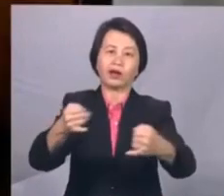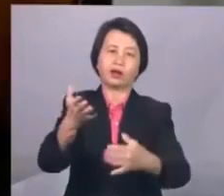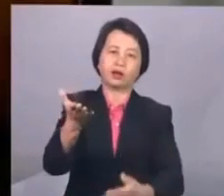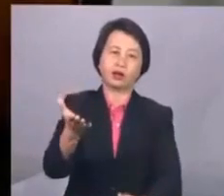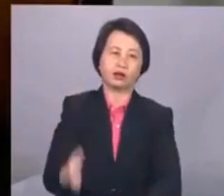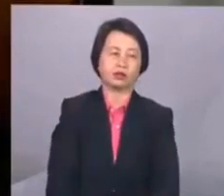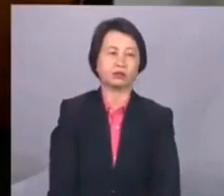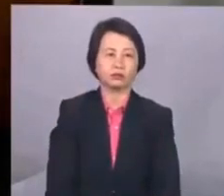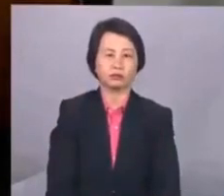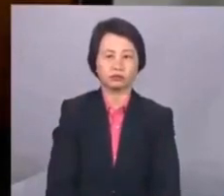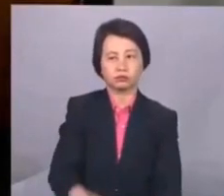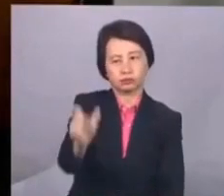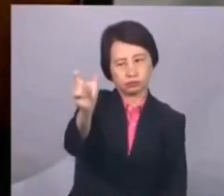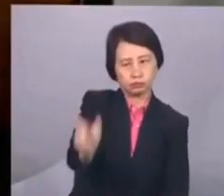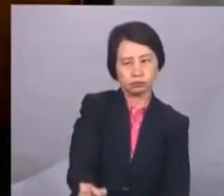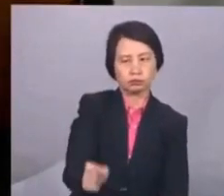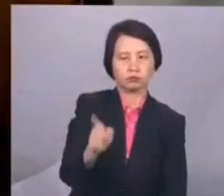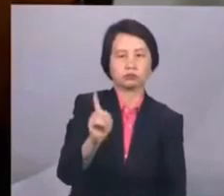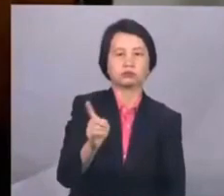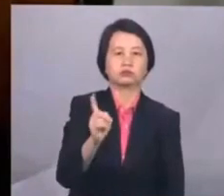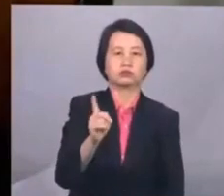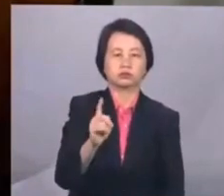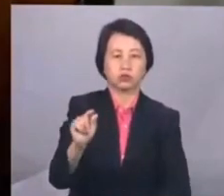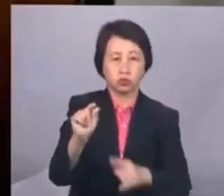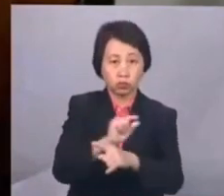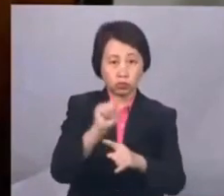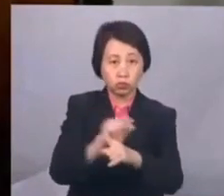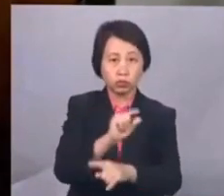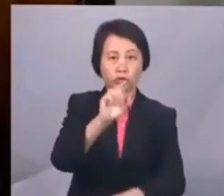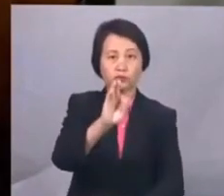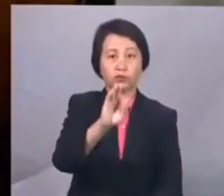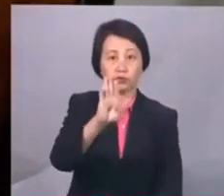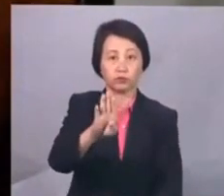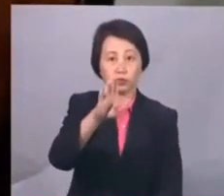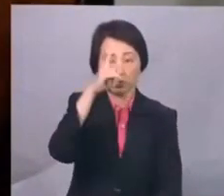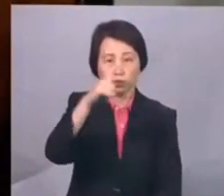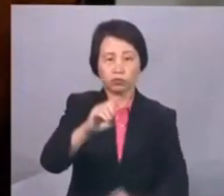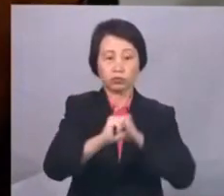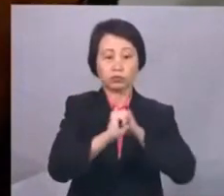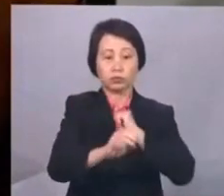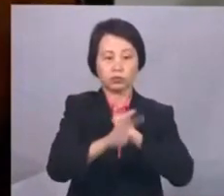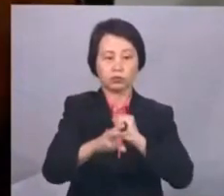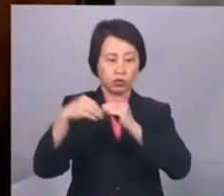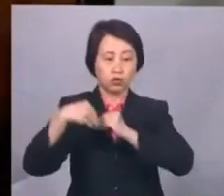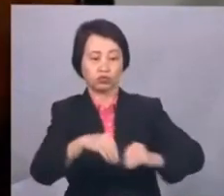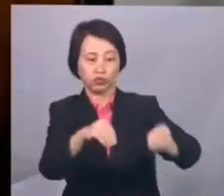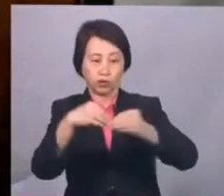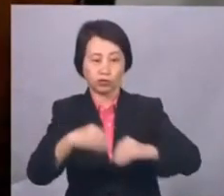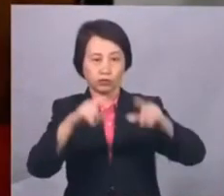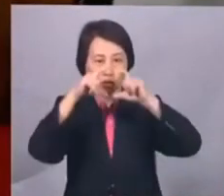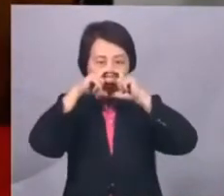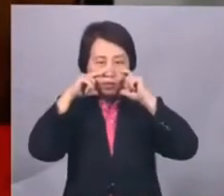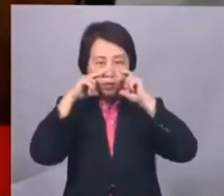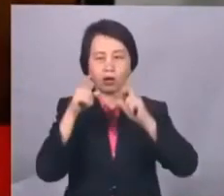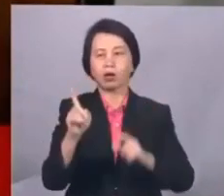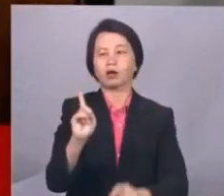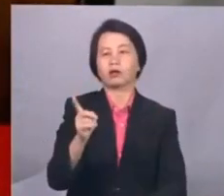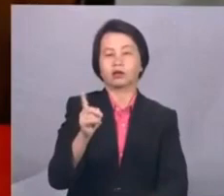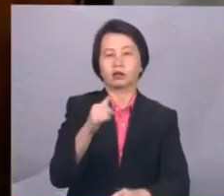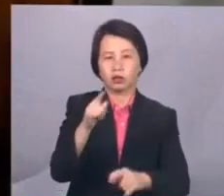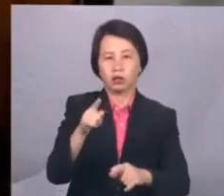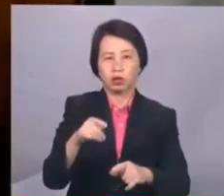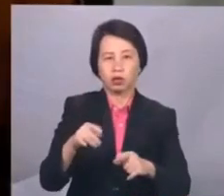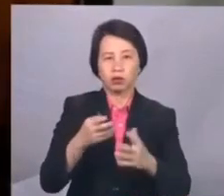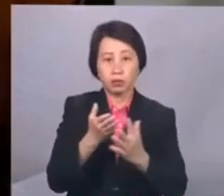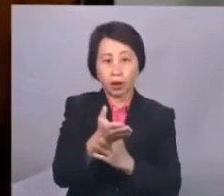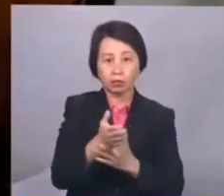the perfect menggunakan selamat sosial Facebook untuk menghilangkan benjolan twincom kaya beneran